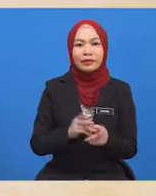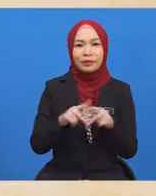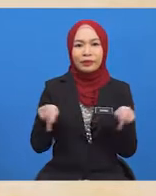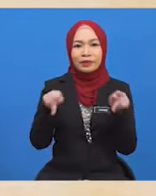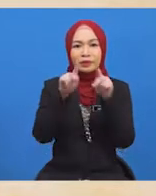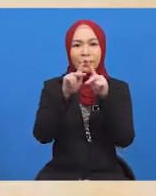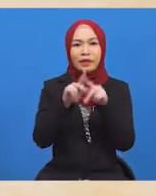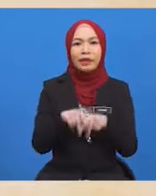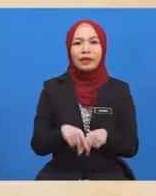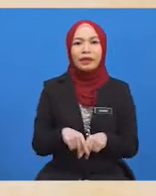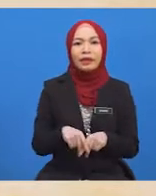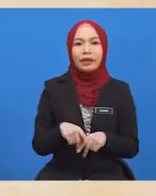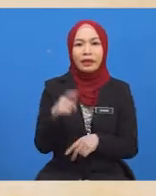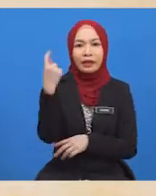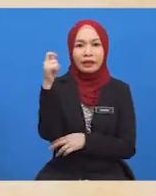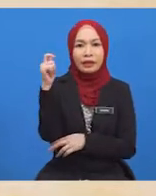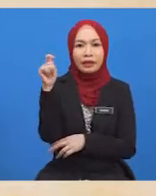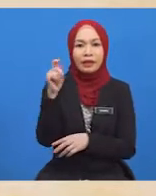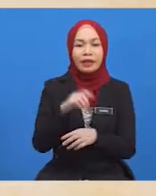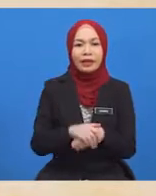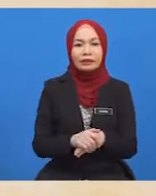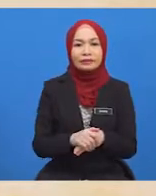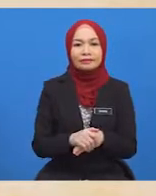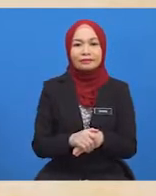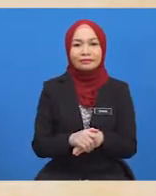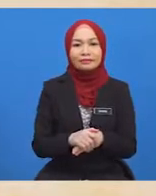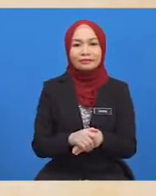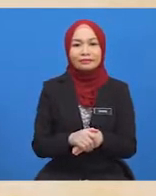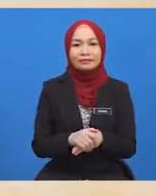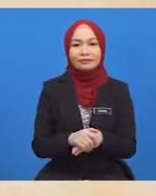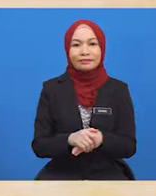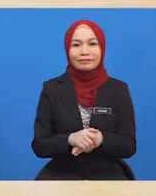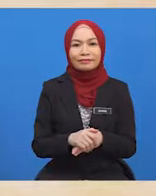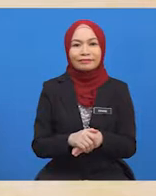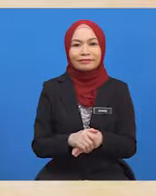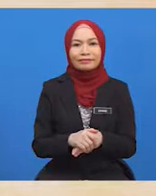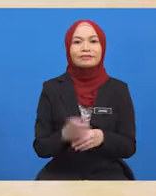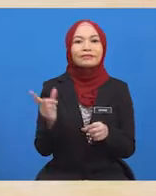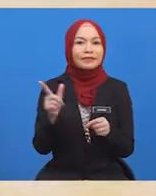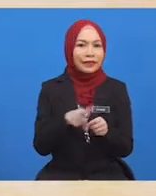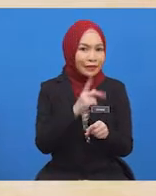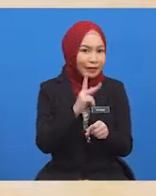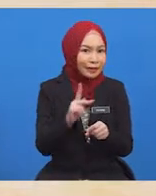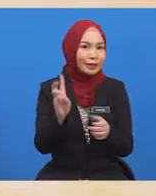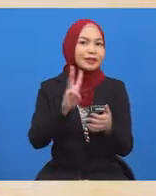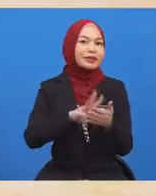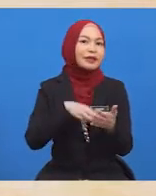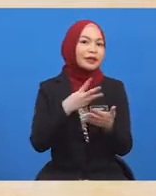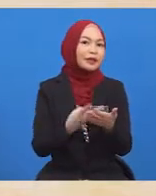Garis AR, BS, CT, DU, LW dan MV normal kepada